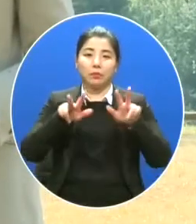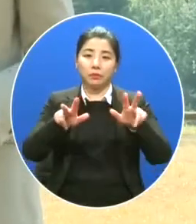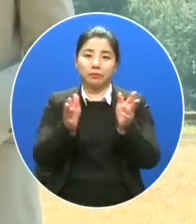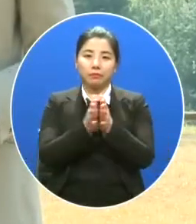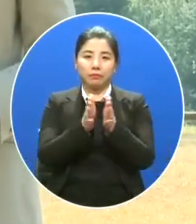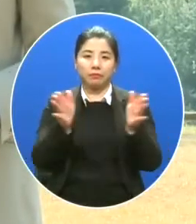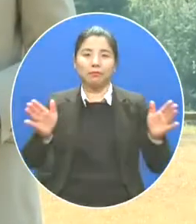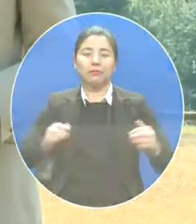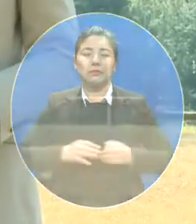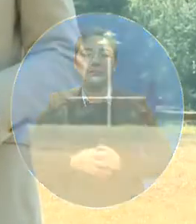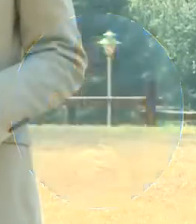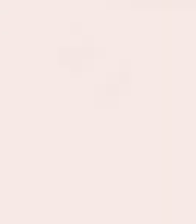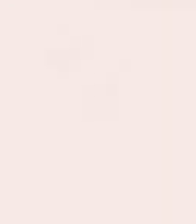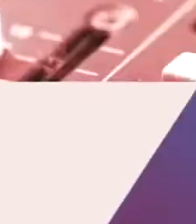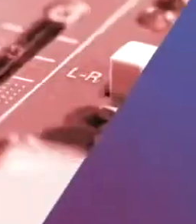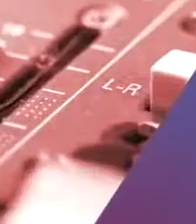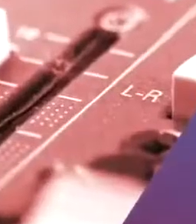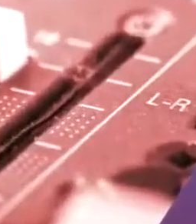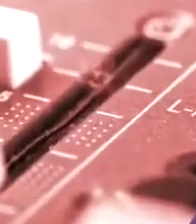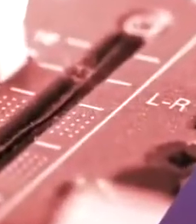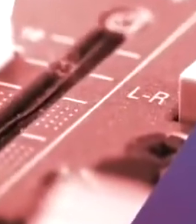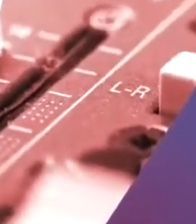지금 시작합니다.